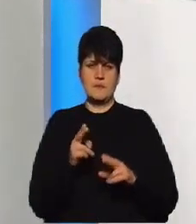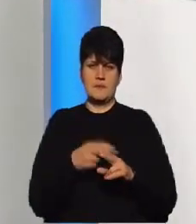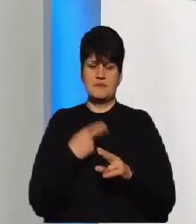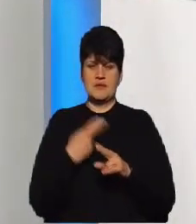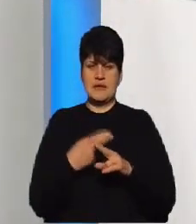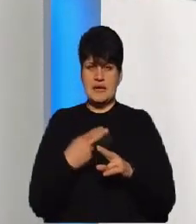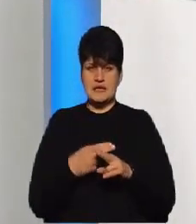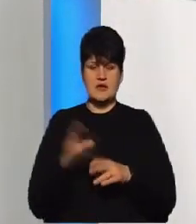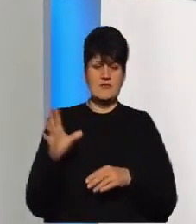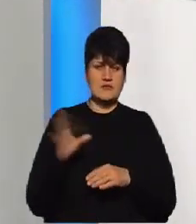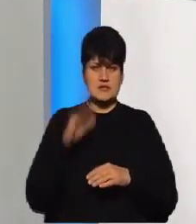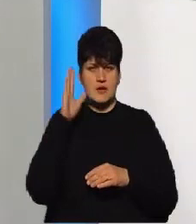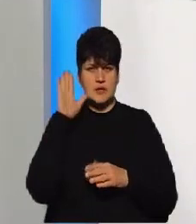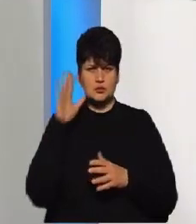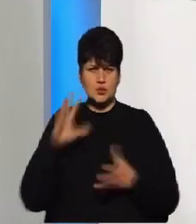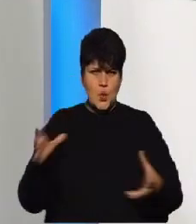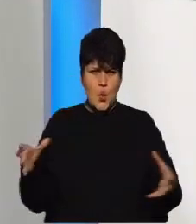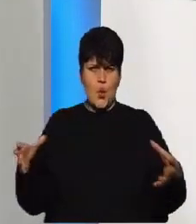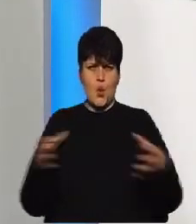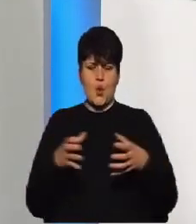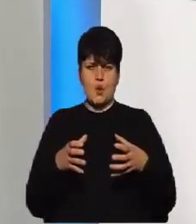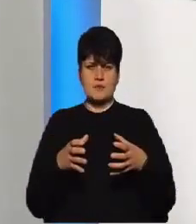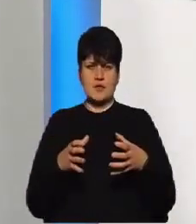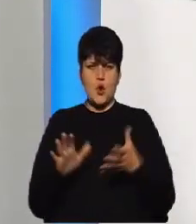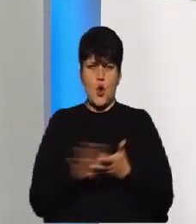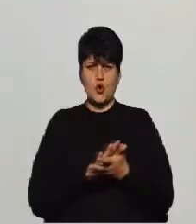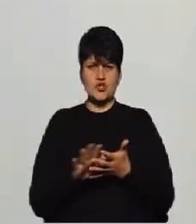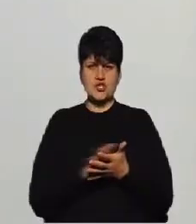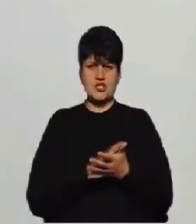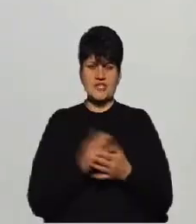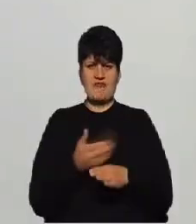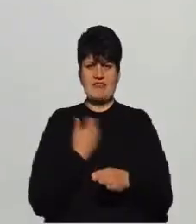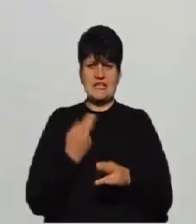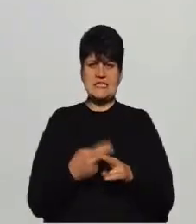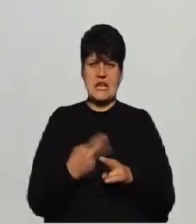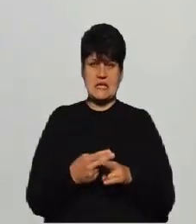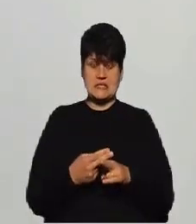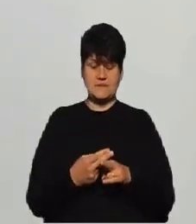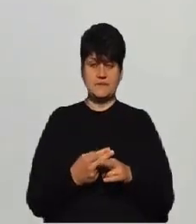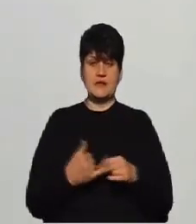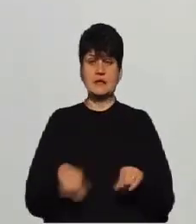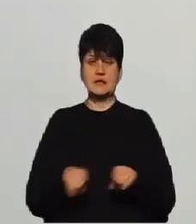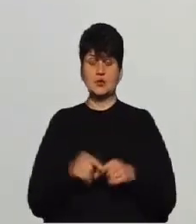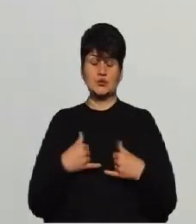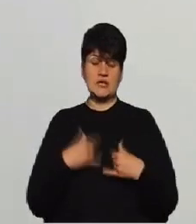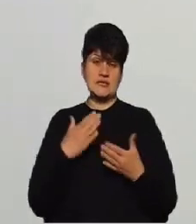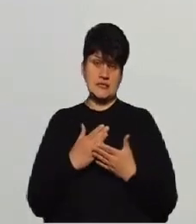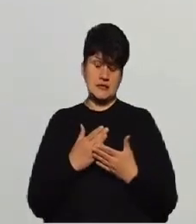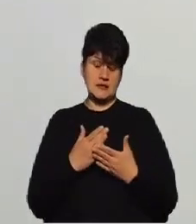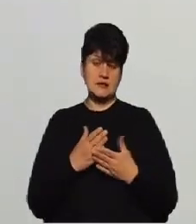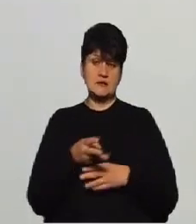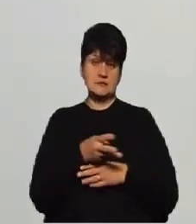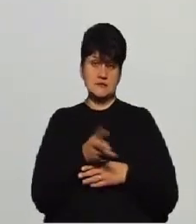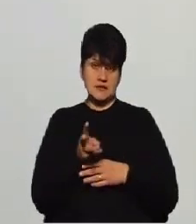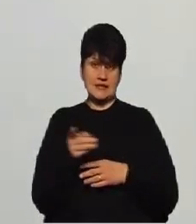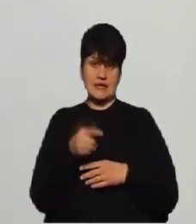місті Тернопіль буде охоплена, очищена від заліза. Також у нас є сюжет про те, як тернополянка Галина